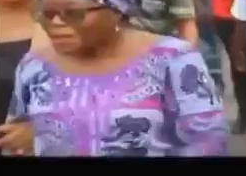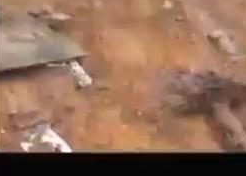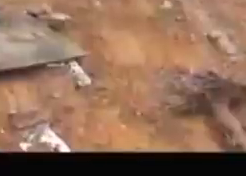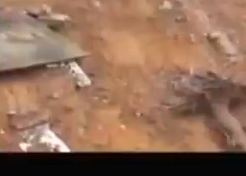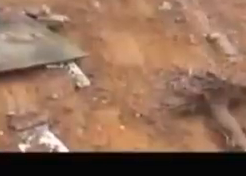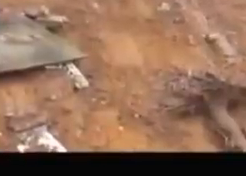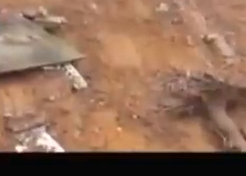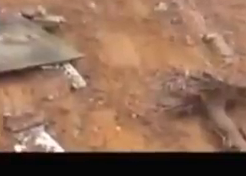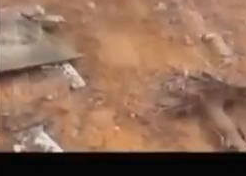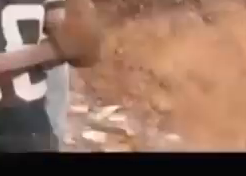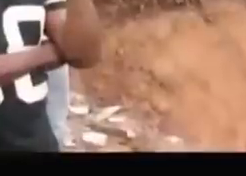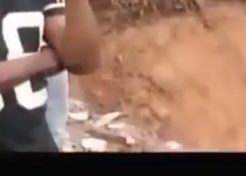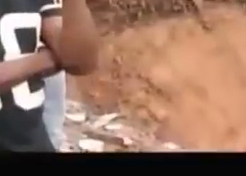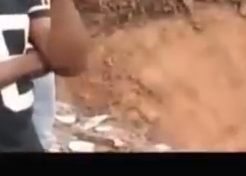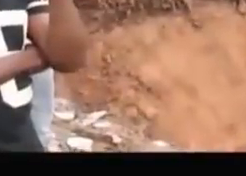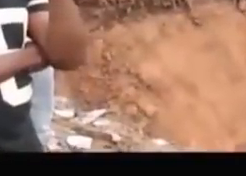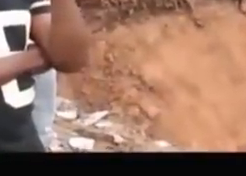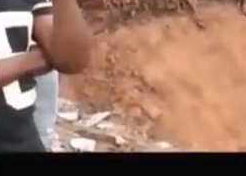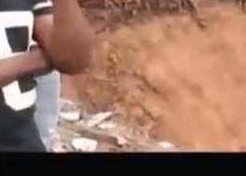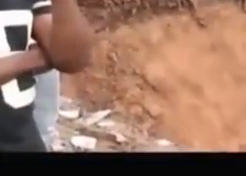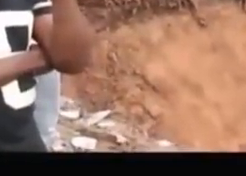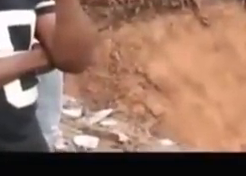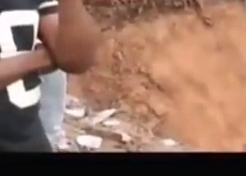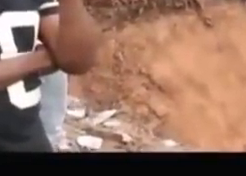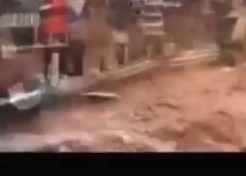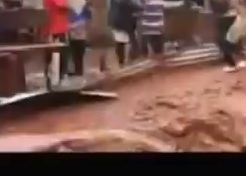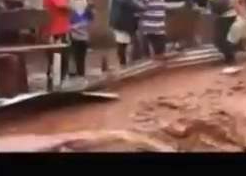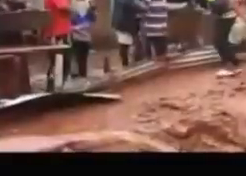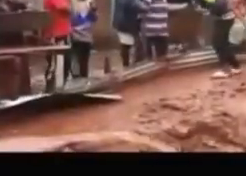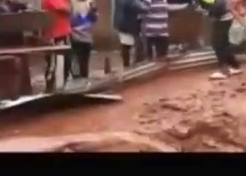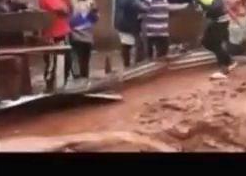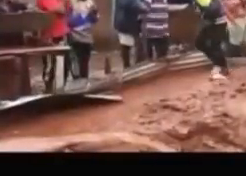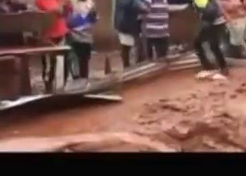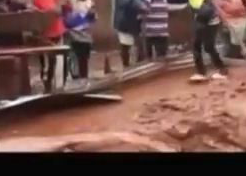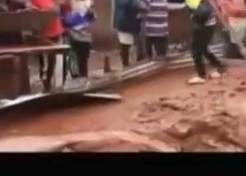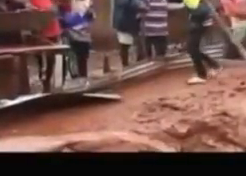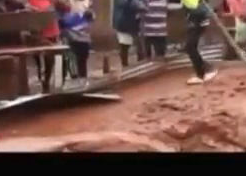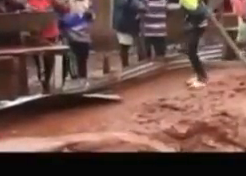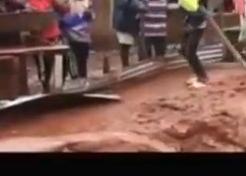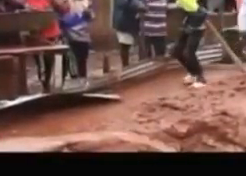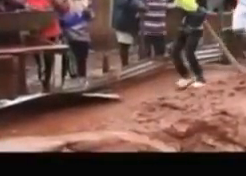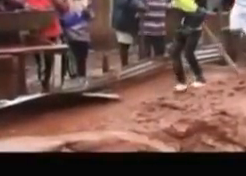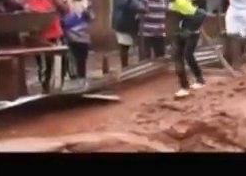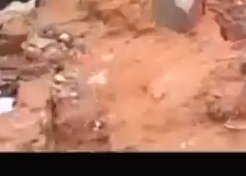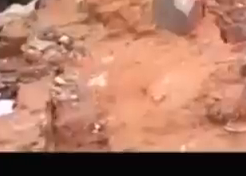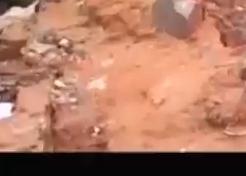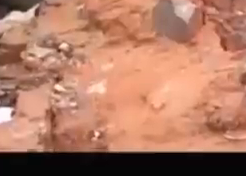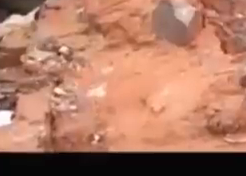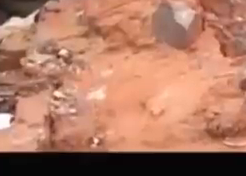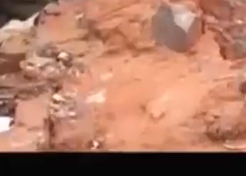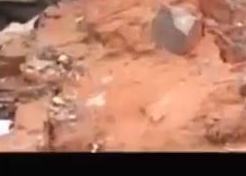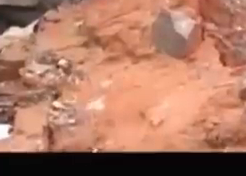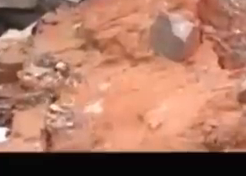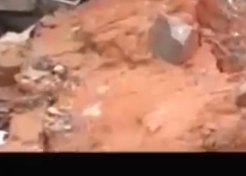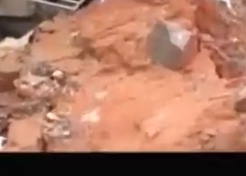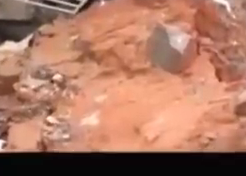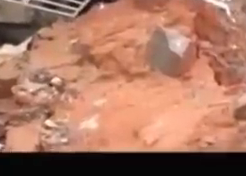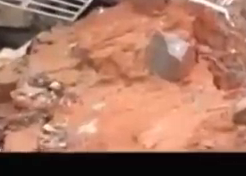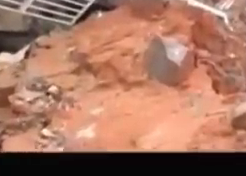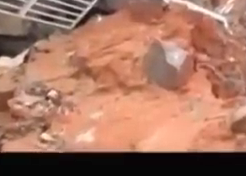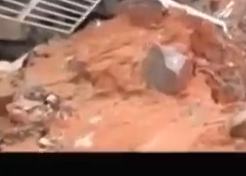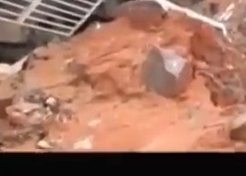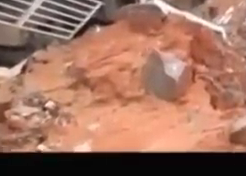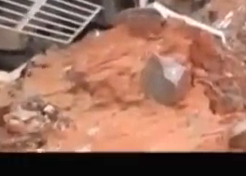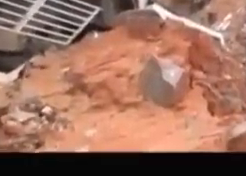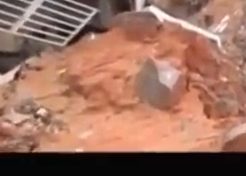qui démontrent la joie de toute une communauté, l'avenue Lumumba, principale artère de Chikapa dans le Kassai, sauvée de